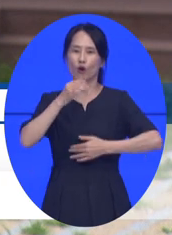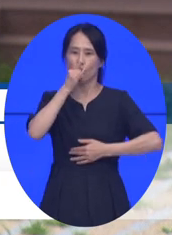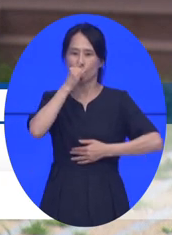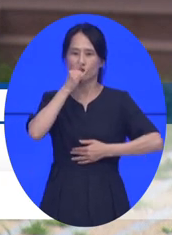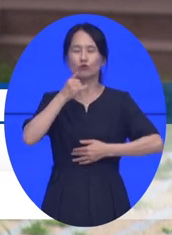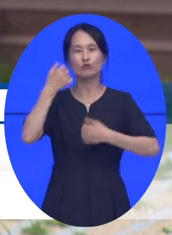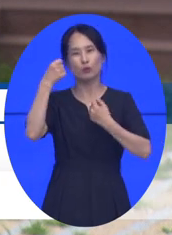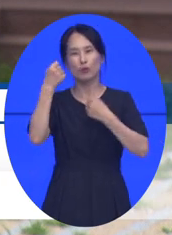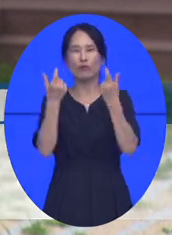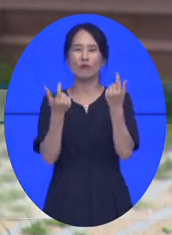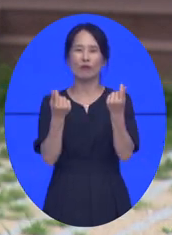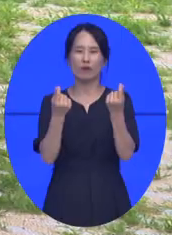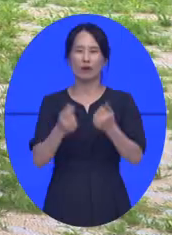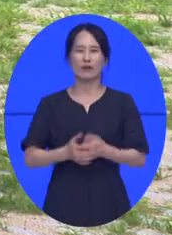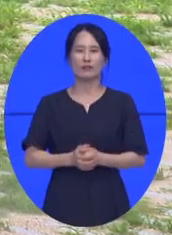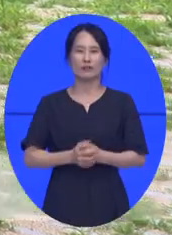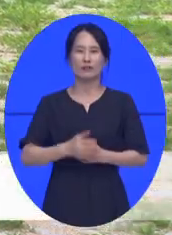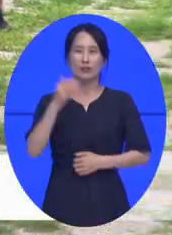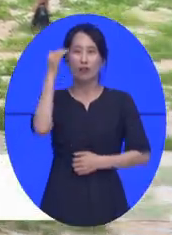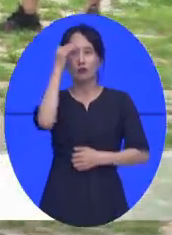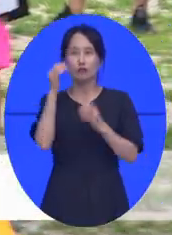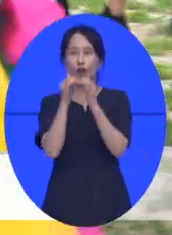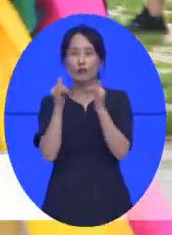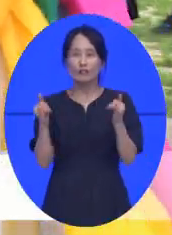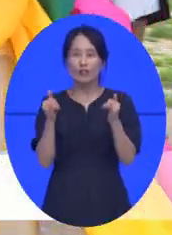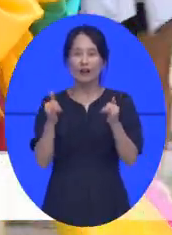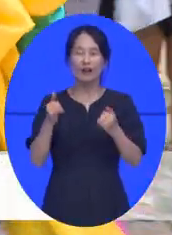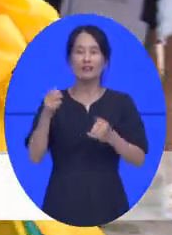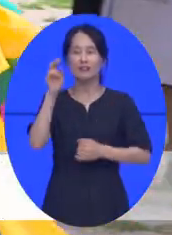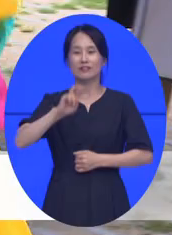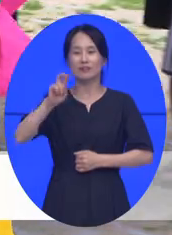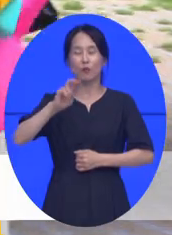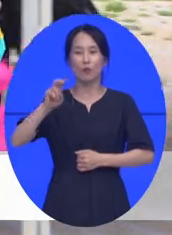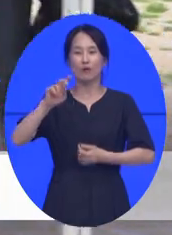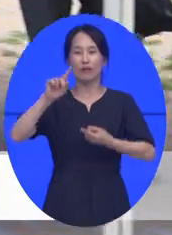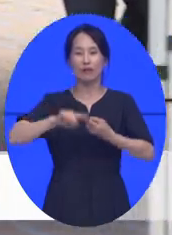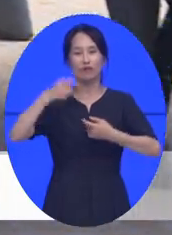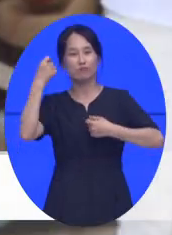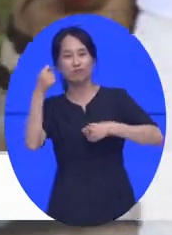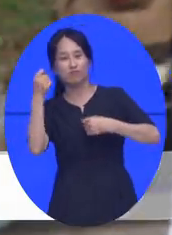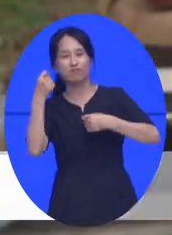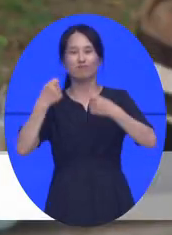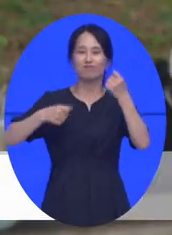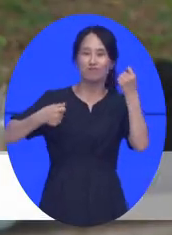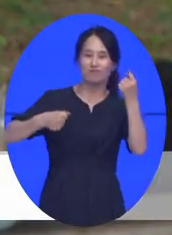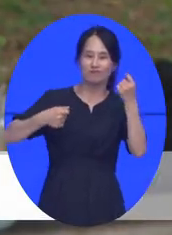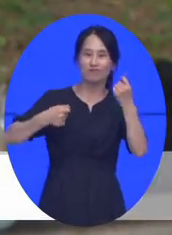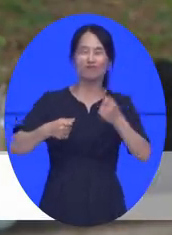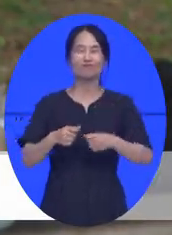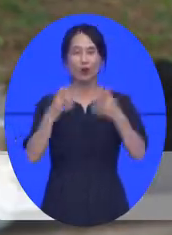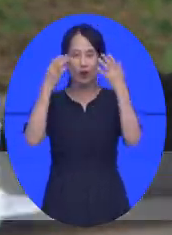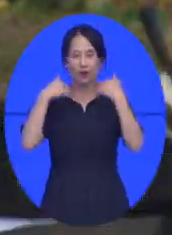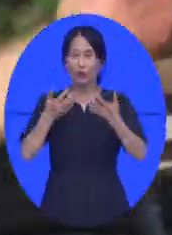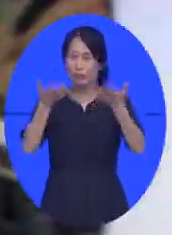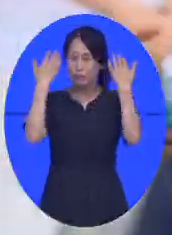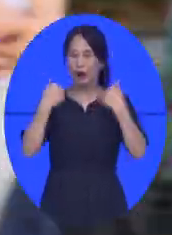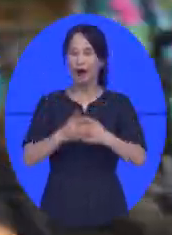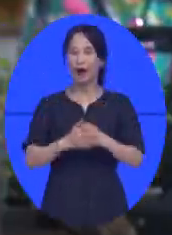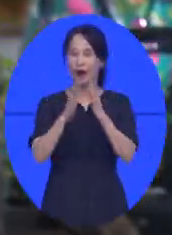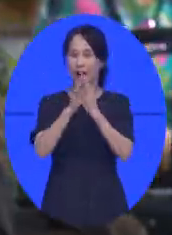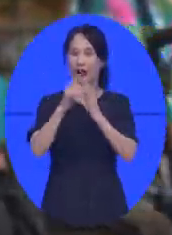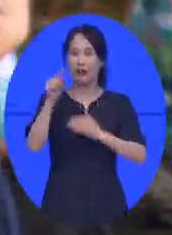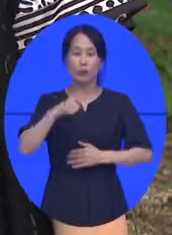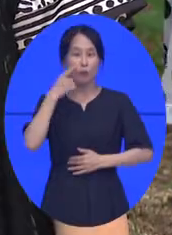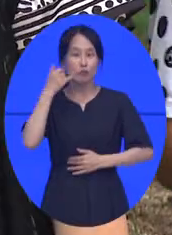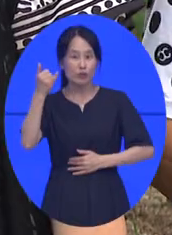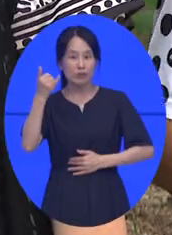얻을 수 있는 그런 공연이 아닐까. 구경 나온 도민들은 흥겨운 가락에 몸을 맡기며 더위를 날려버립니다. 나들이 온